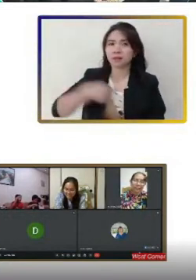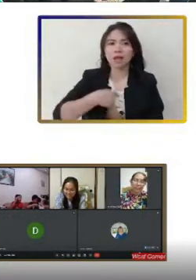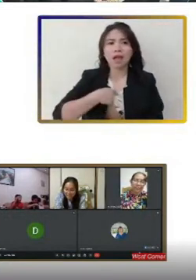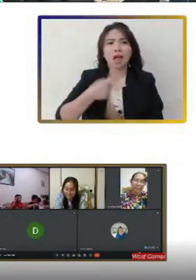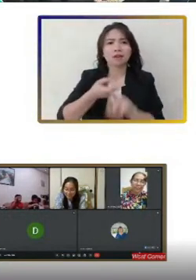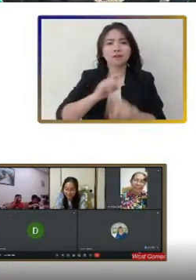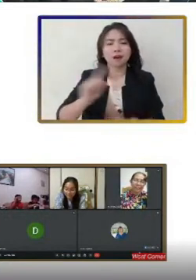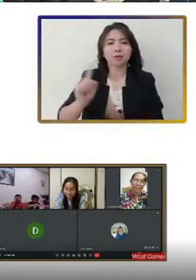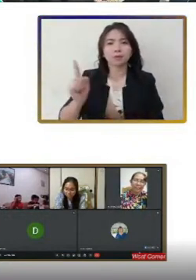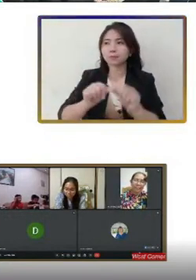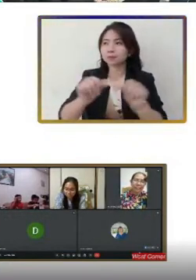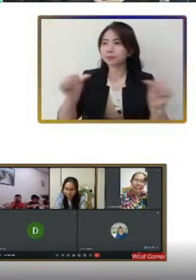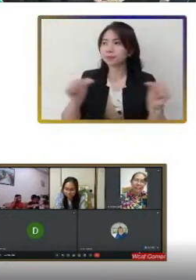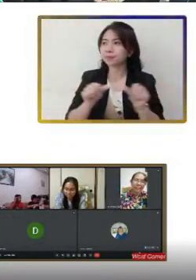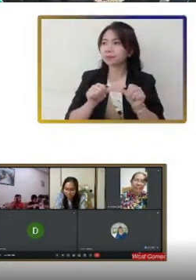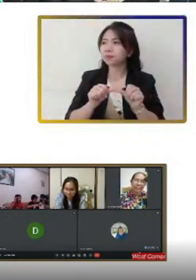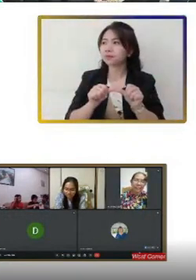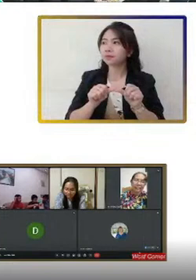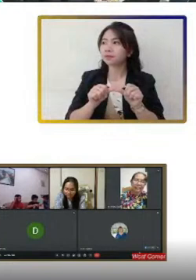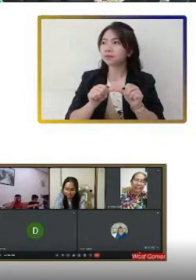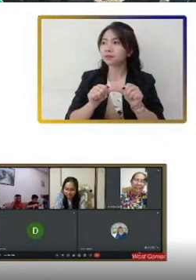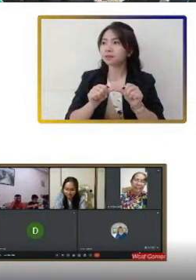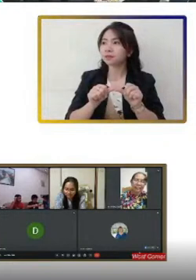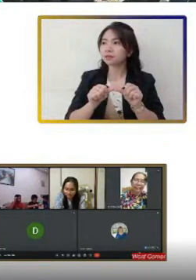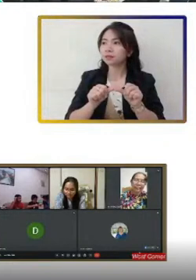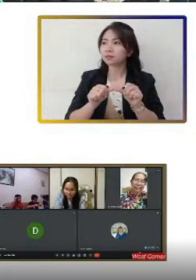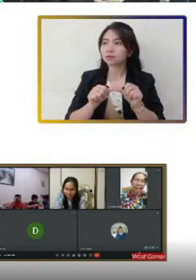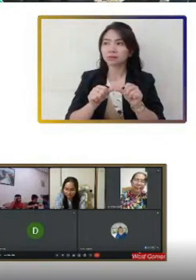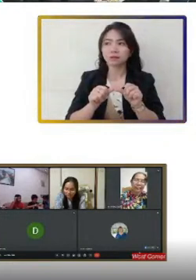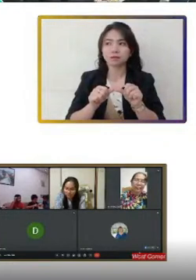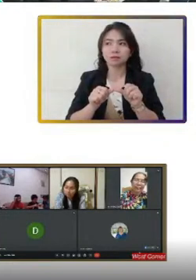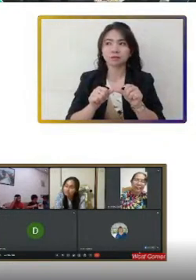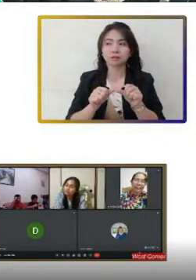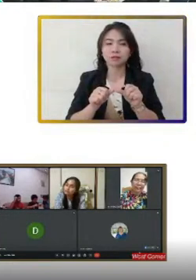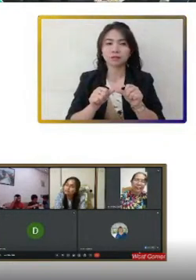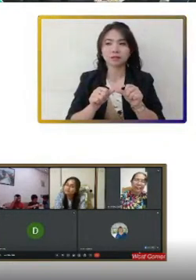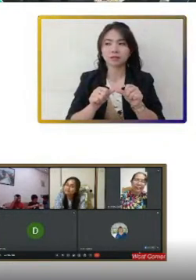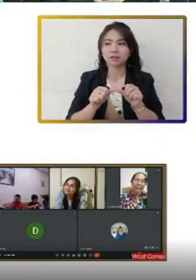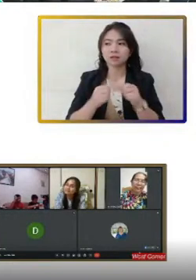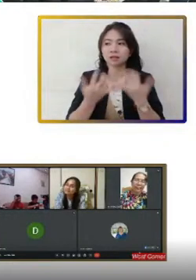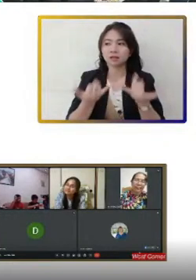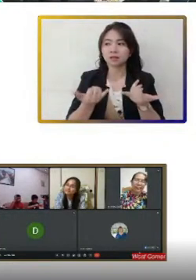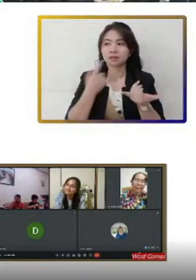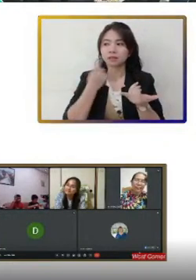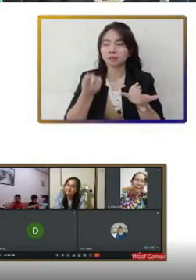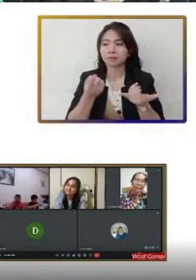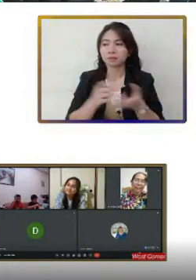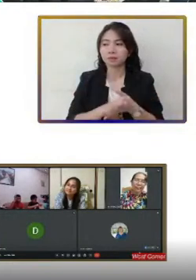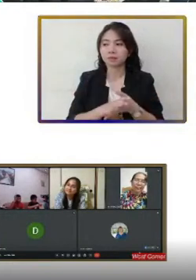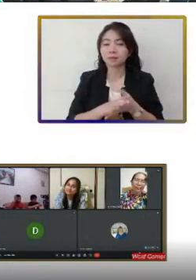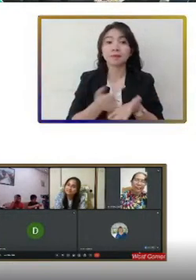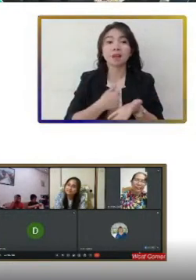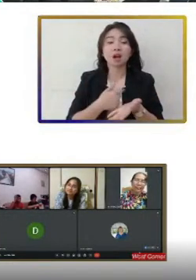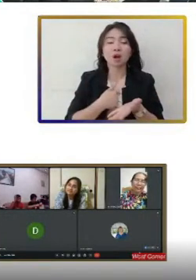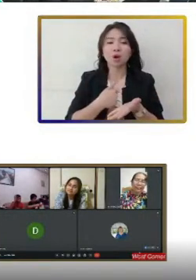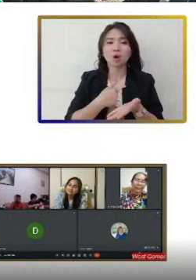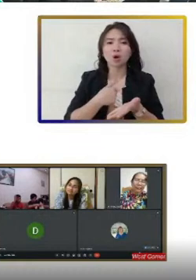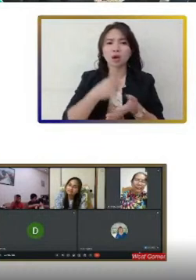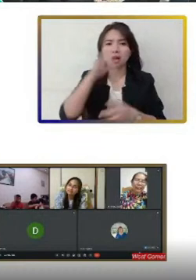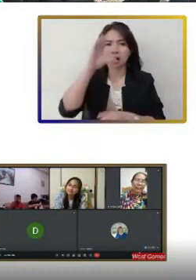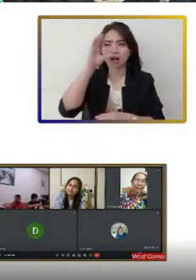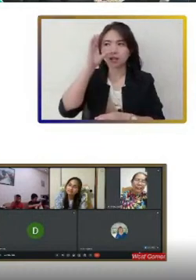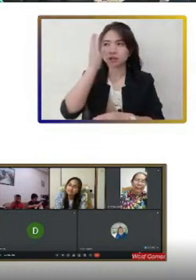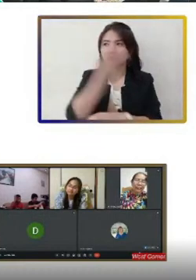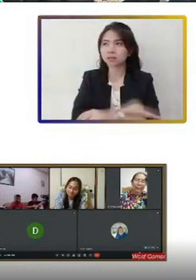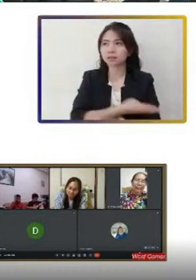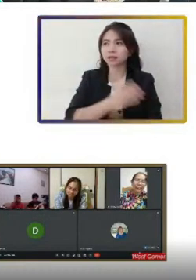nag-aalaga? Alam niya, sinabi niya sa akin, anak po kami ni Kusari.